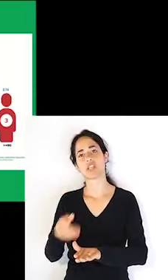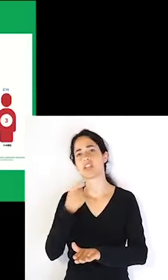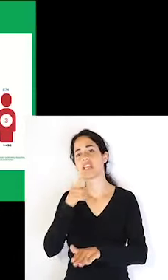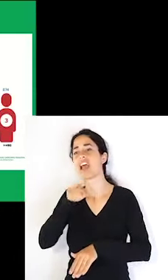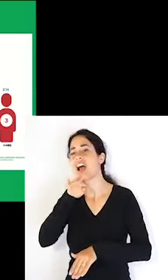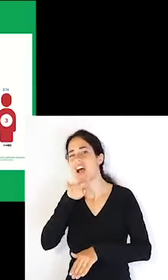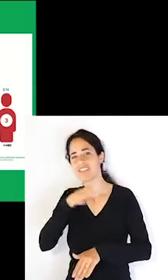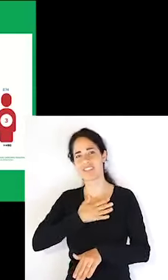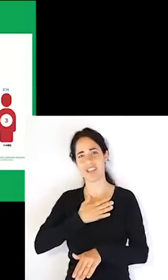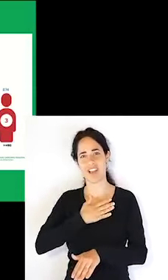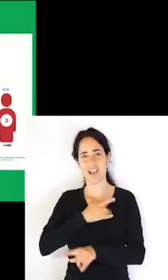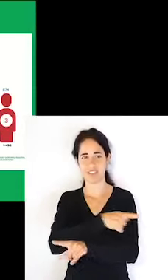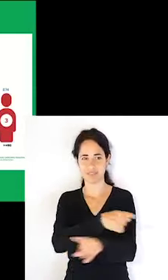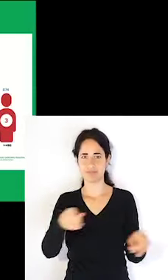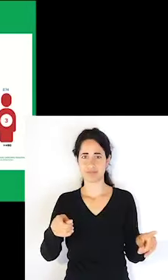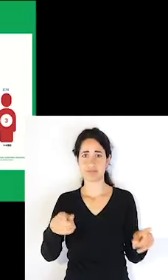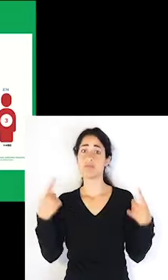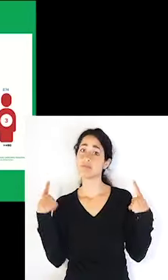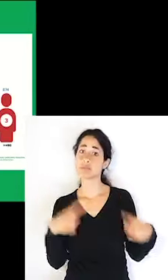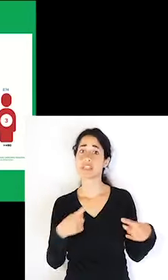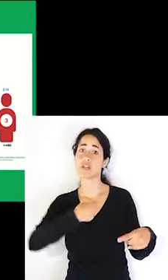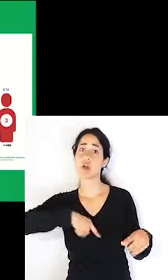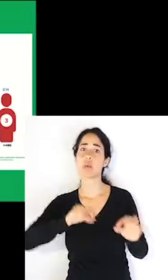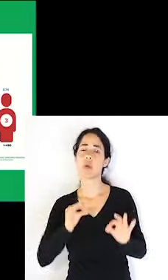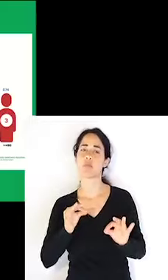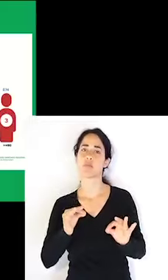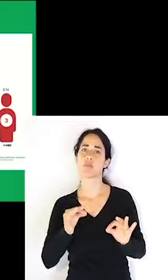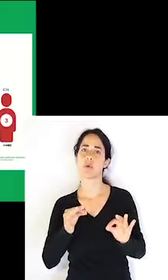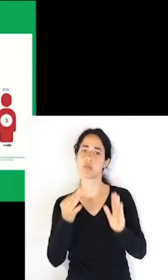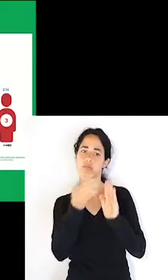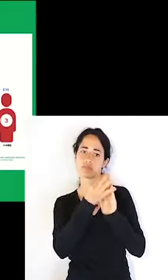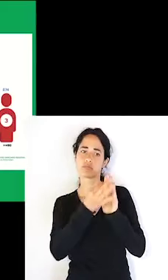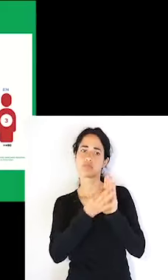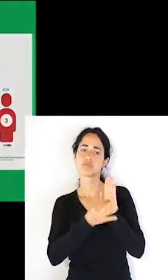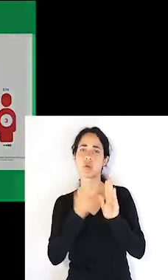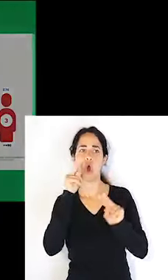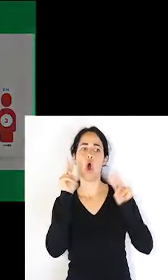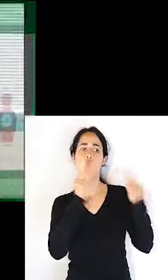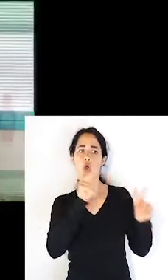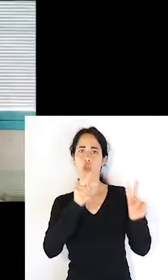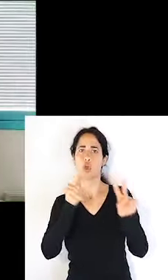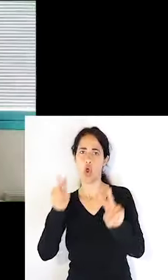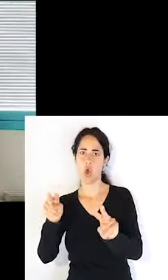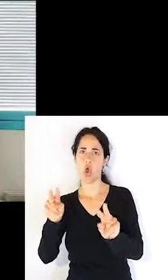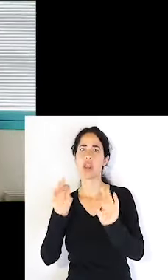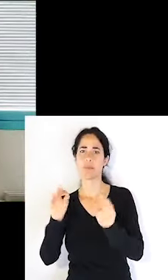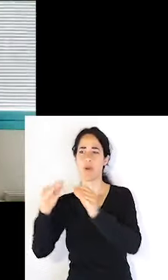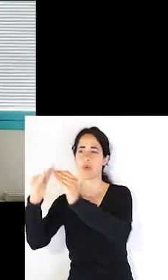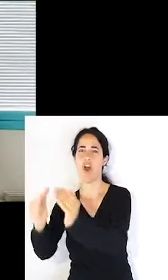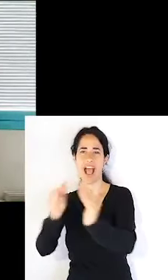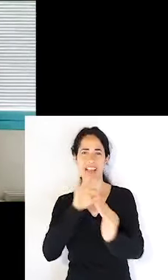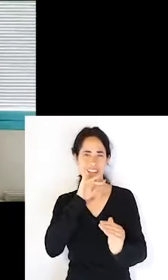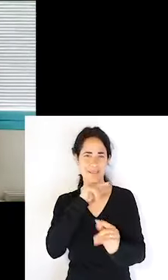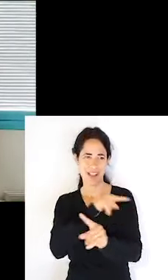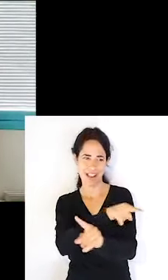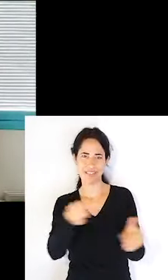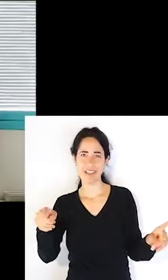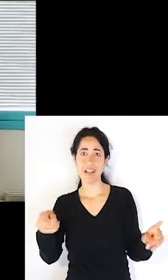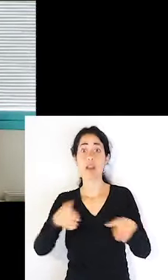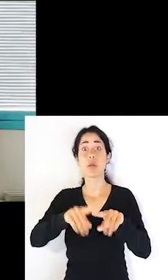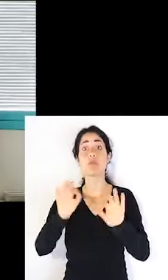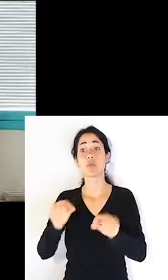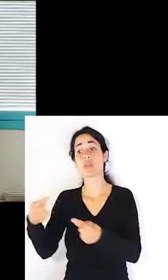anziani. Per questo noi abbiamo stabilito ulteriori controlli nelle case per anziani.